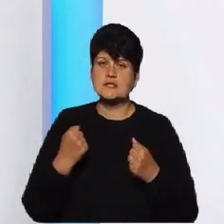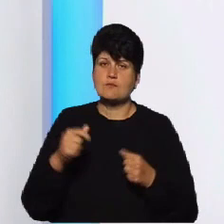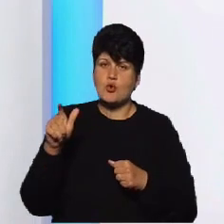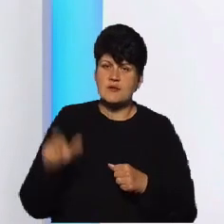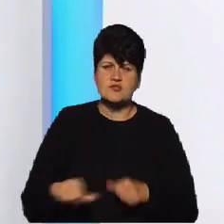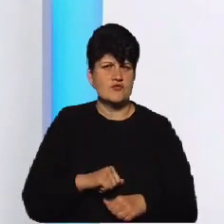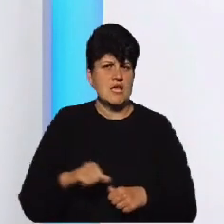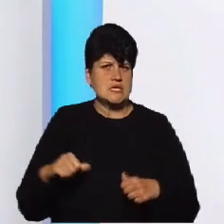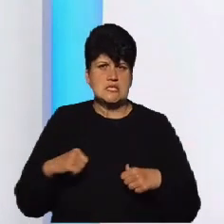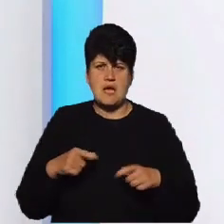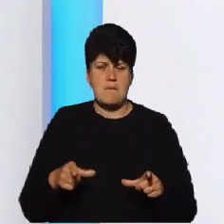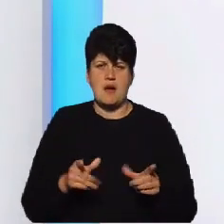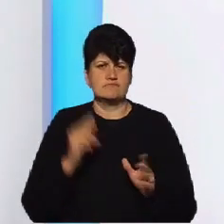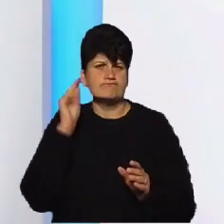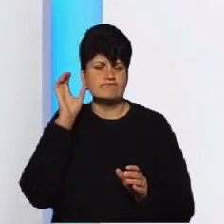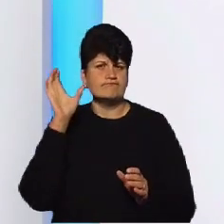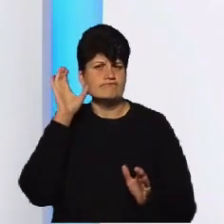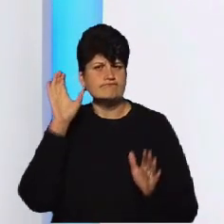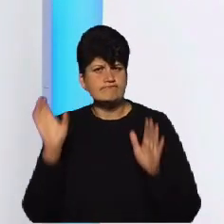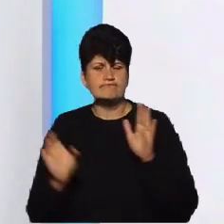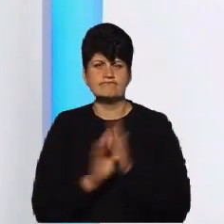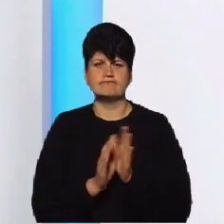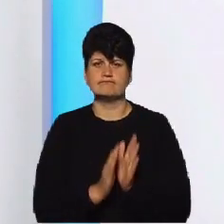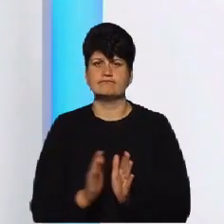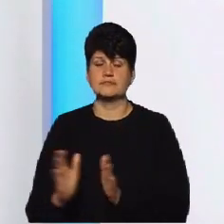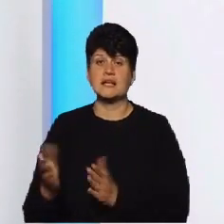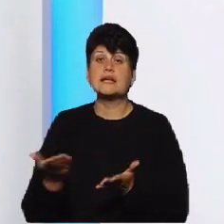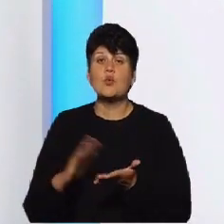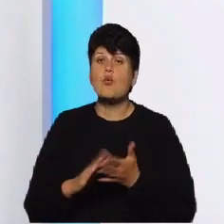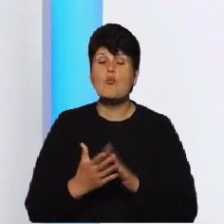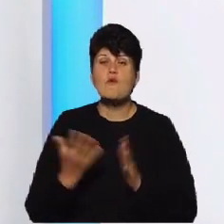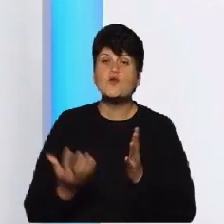така дисциплінована, і які ще є умови успіху? Ну,